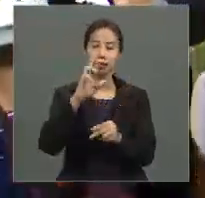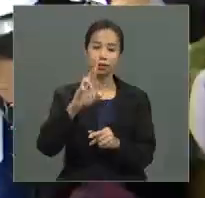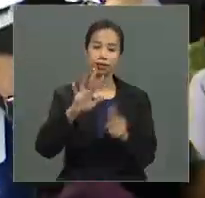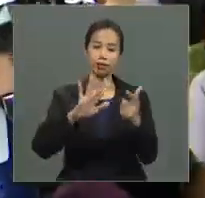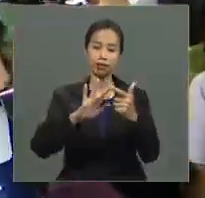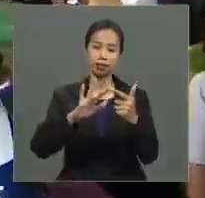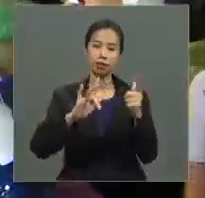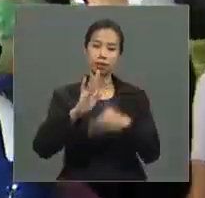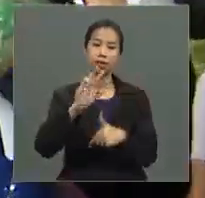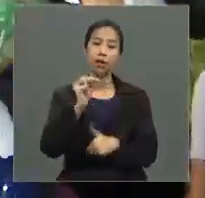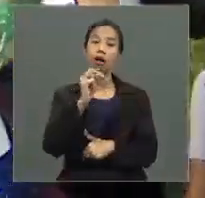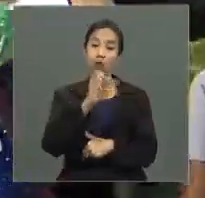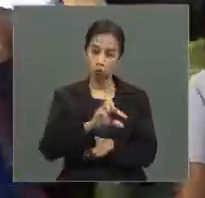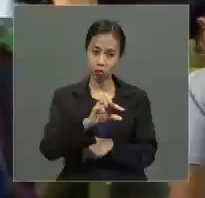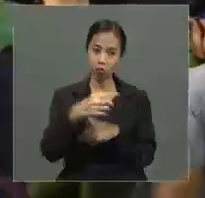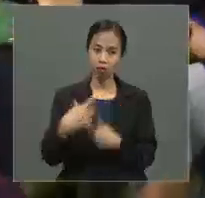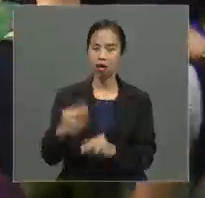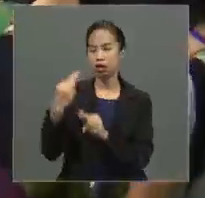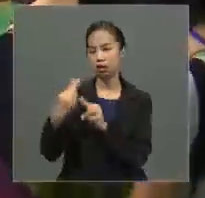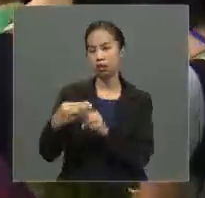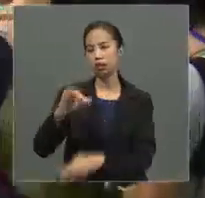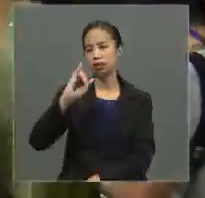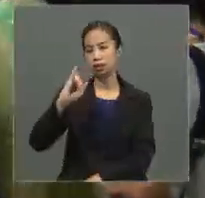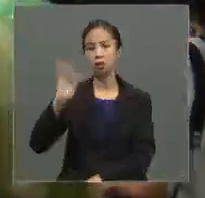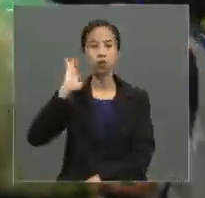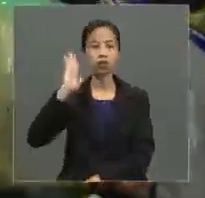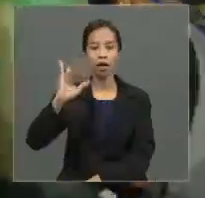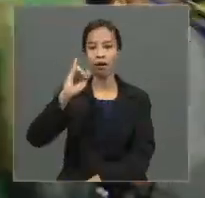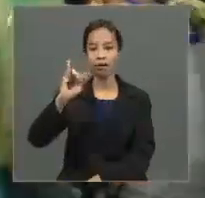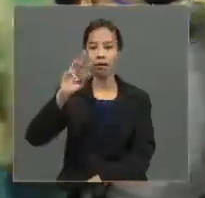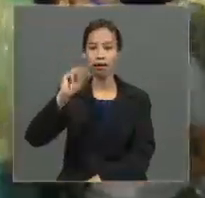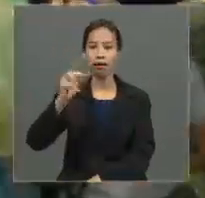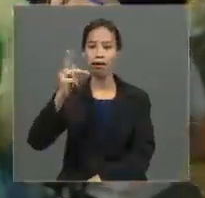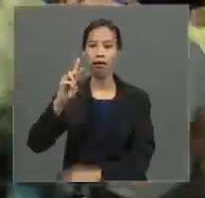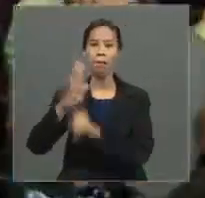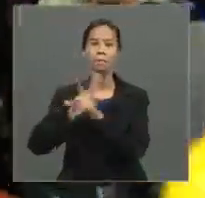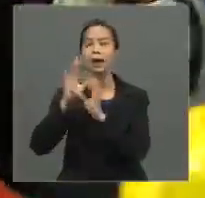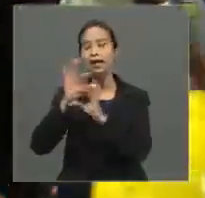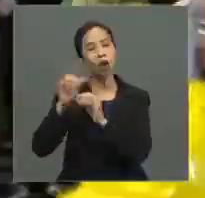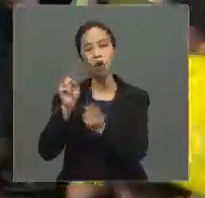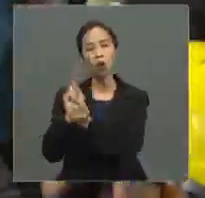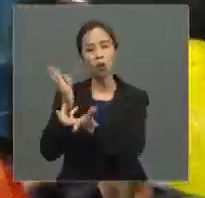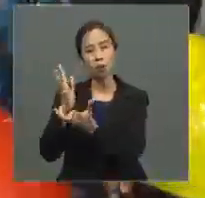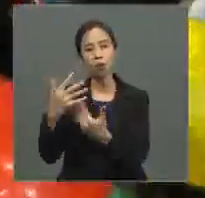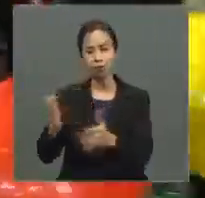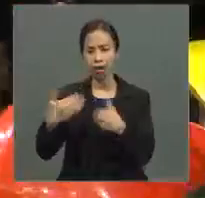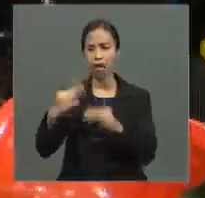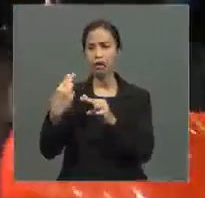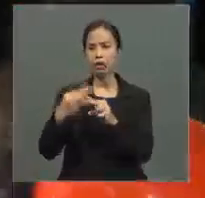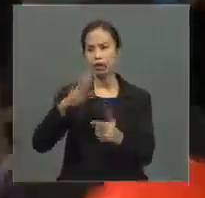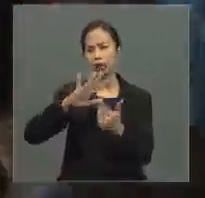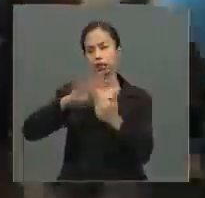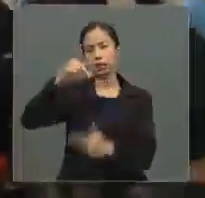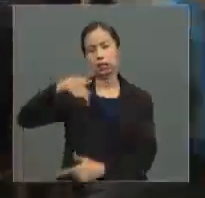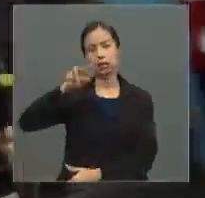หรือว่ารุ้งนายภานุพงศ์จากนอกหรือว่าไม้ระยองและนายพระฤทธิวารักหรือว่าพันกลิ่นในพื้นที่การ